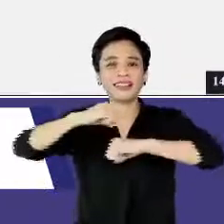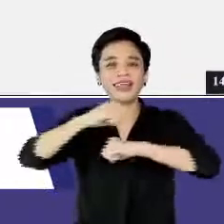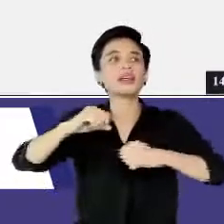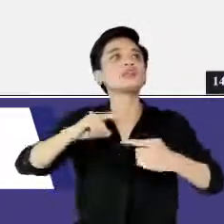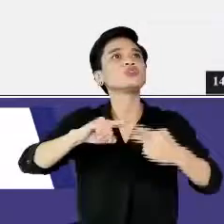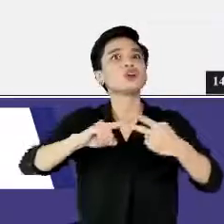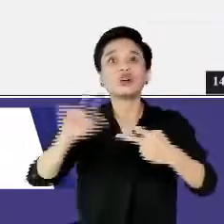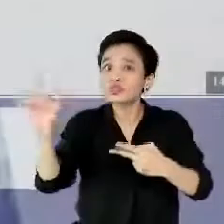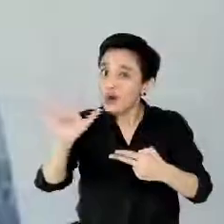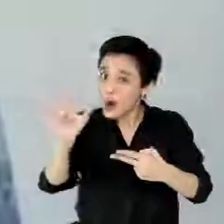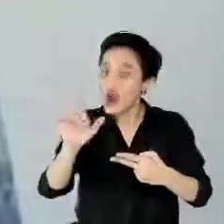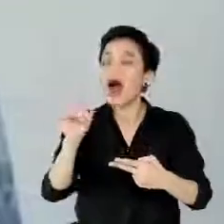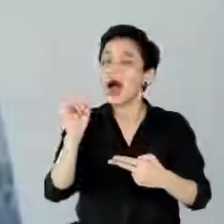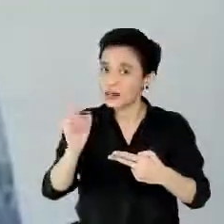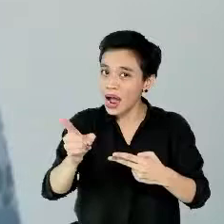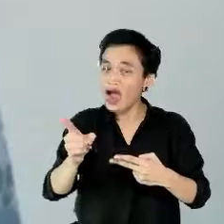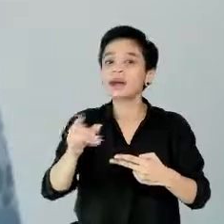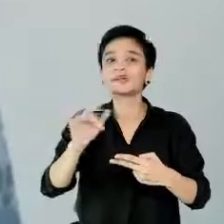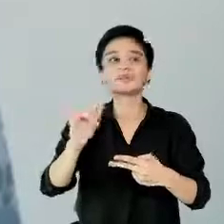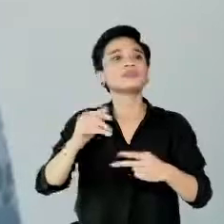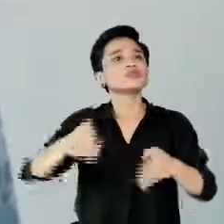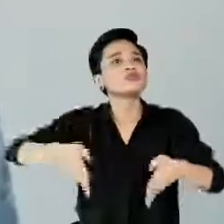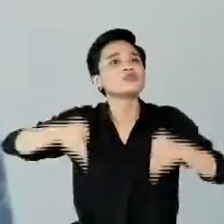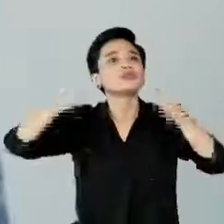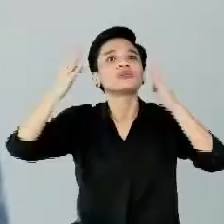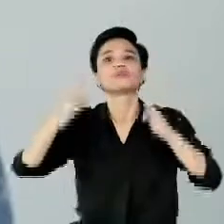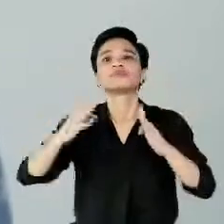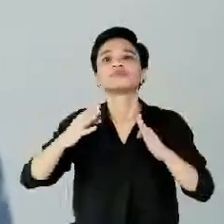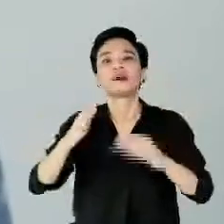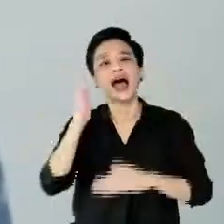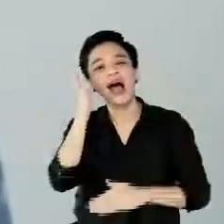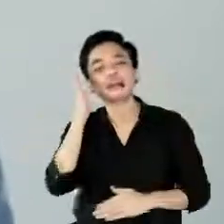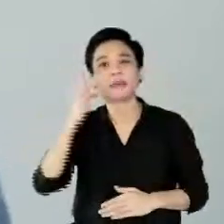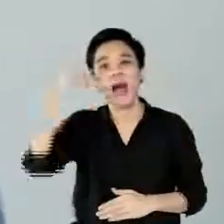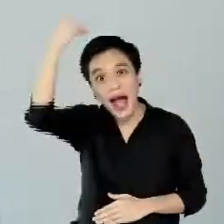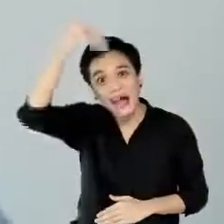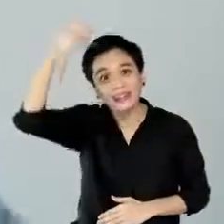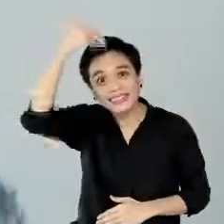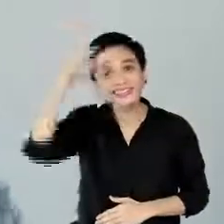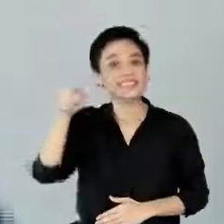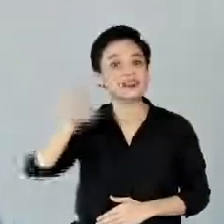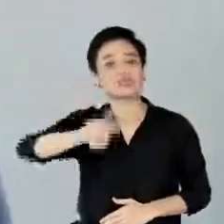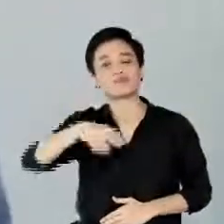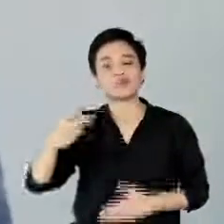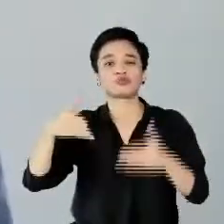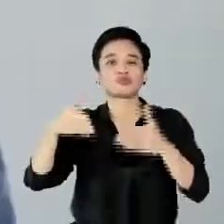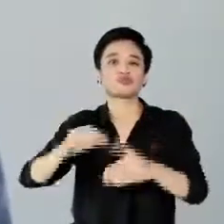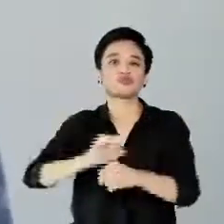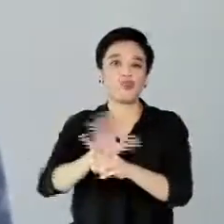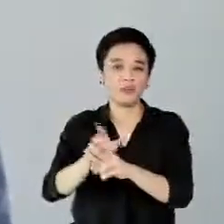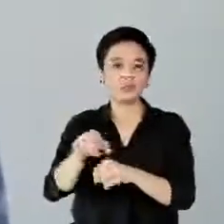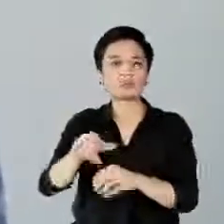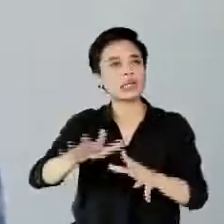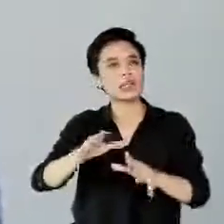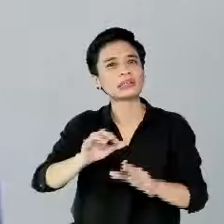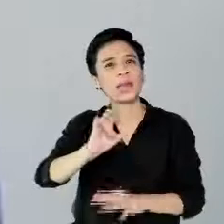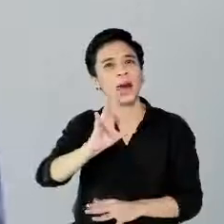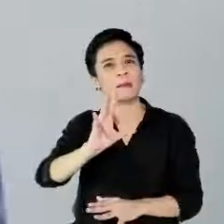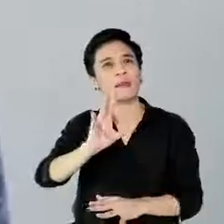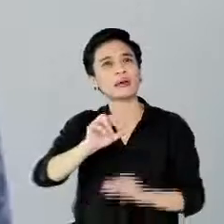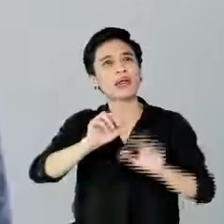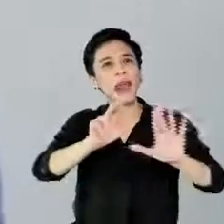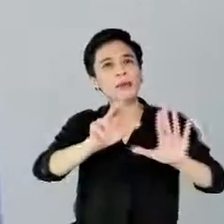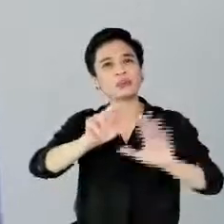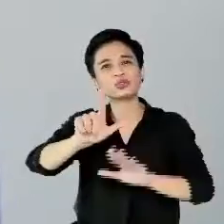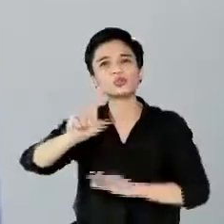dengan Risma Asrama Haji Donohudan kita hampir sudah hampir 80% terisi kapasitas